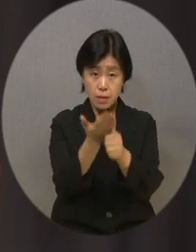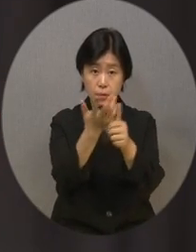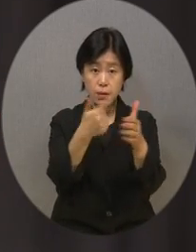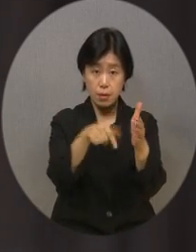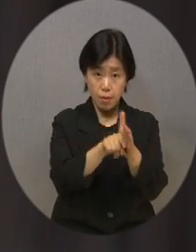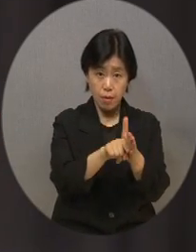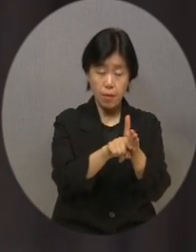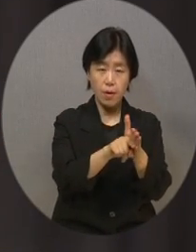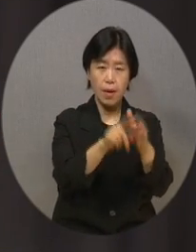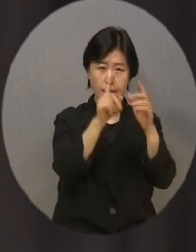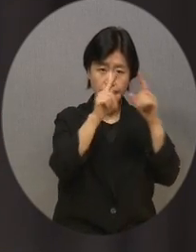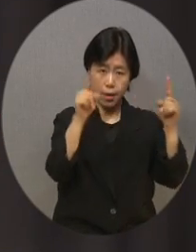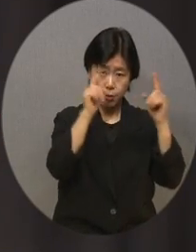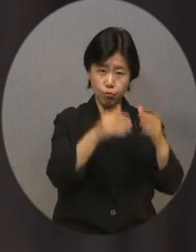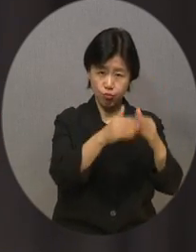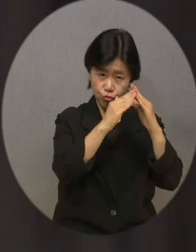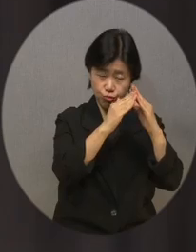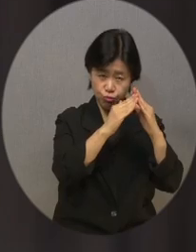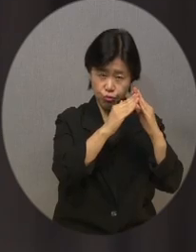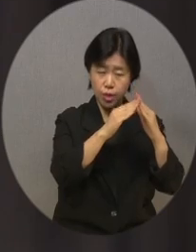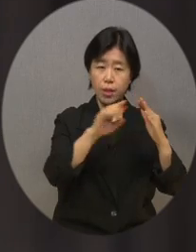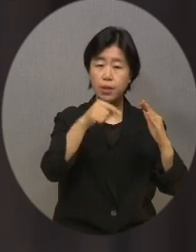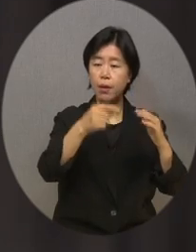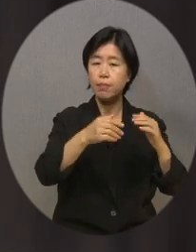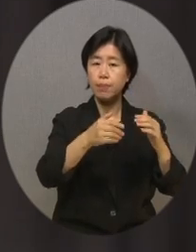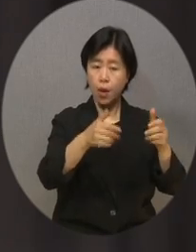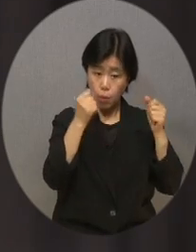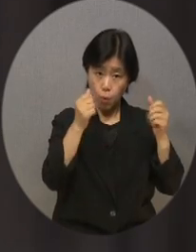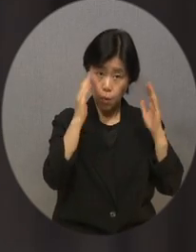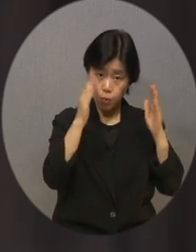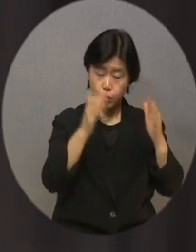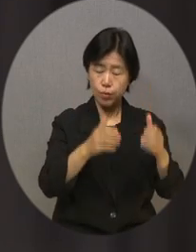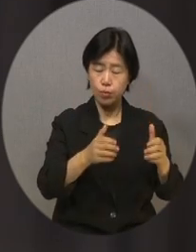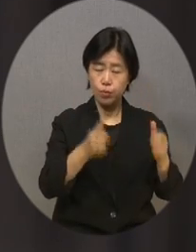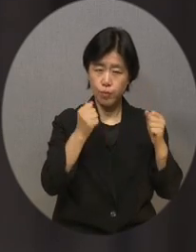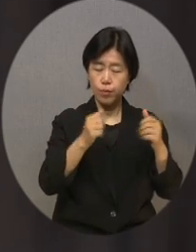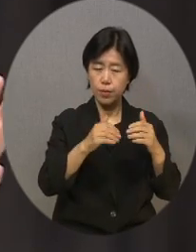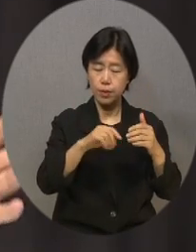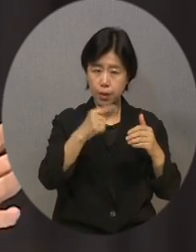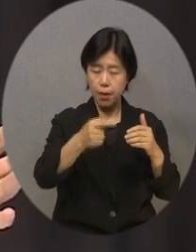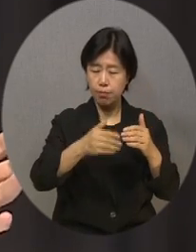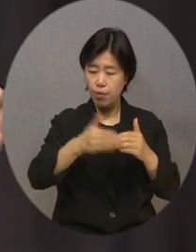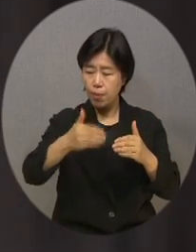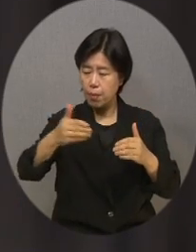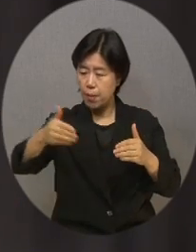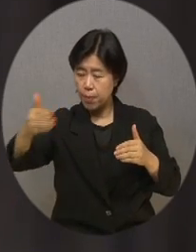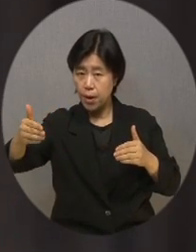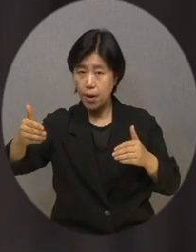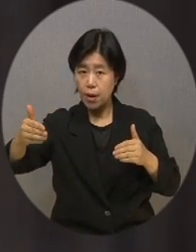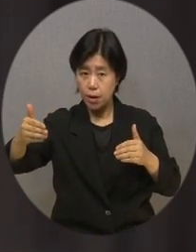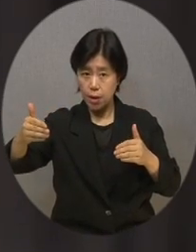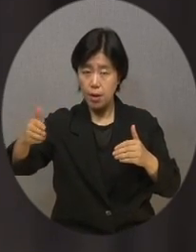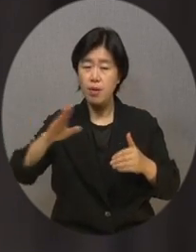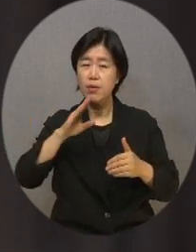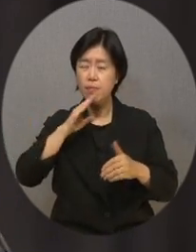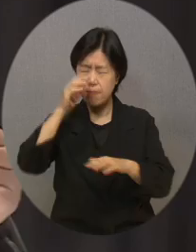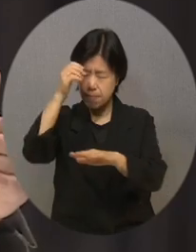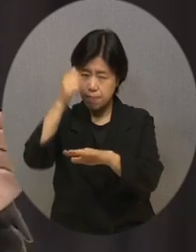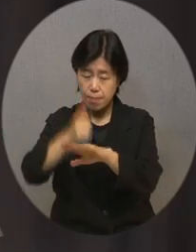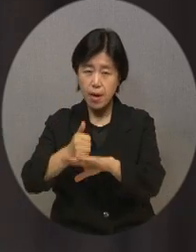의대부터 시작해가지고 이제 인턴 레지던트까지 이 수련 과정까지 거치려면은 11년, 14년 이렇게